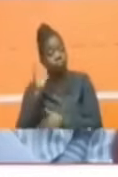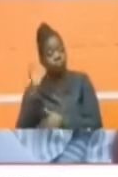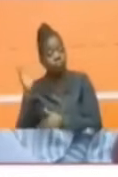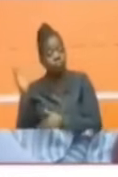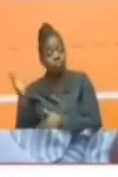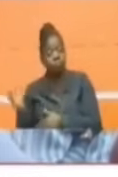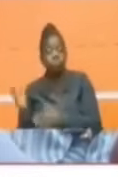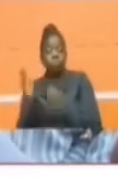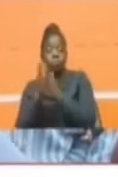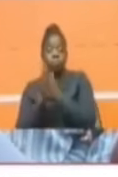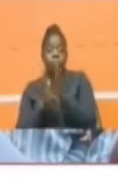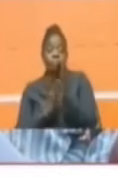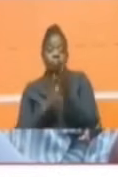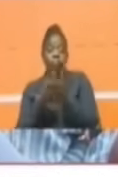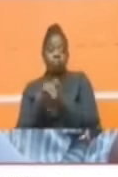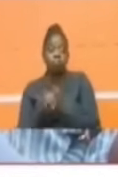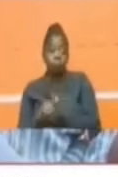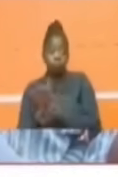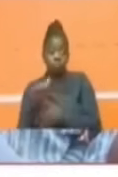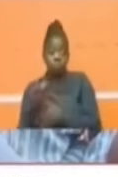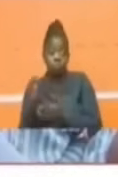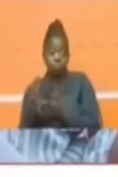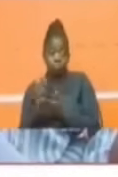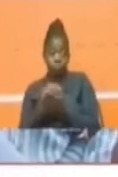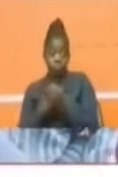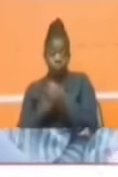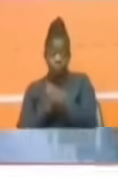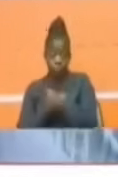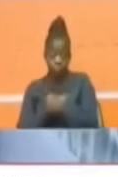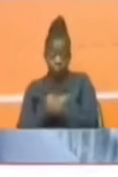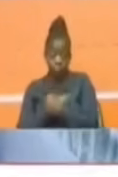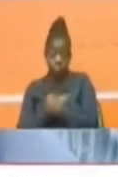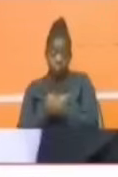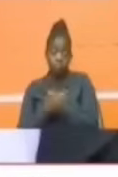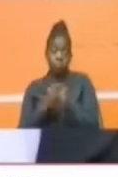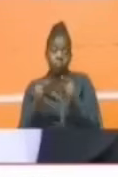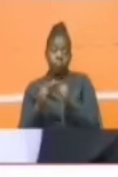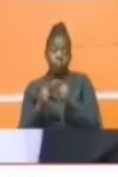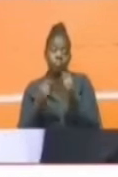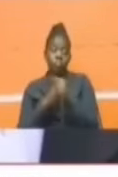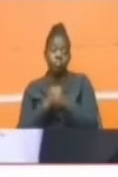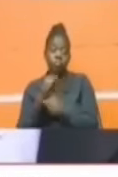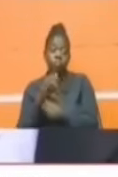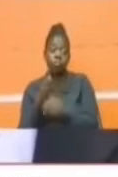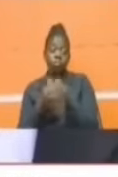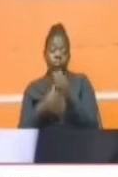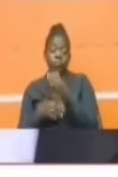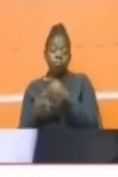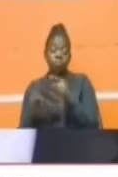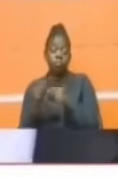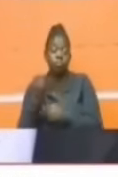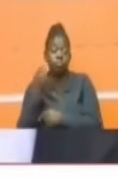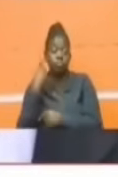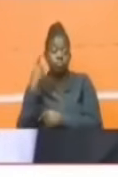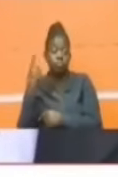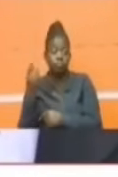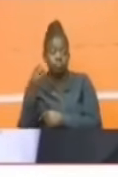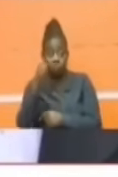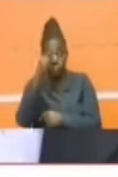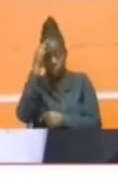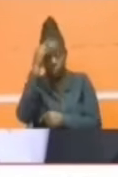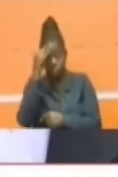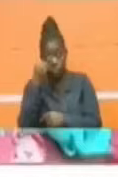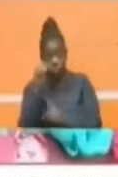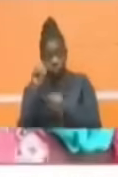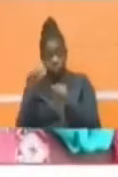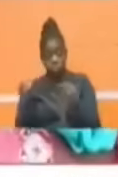Father Mayanja atendereza abafumbo bano kubeera nti babadde baagalana ate nga baagala nnyo Katonda n'okumutegeera ng'ensonga lwaki